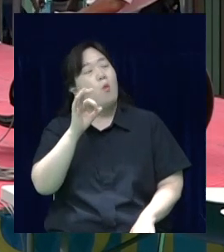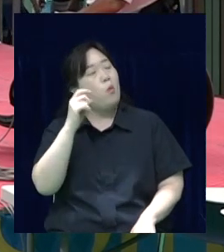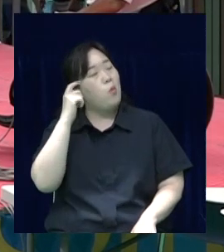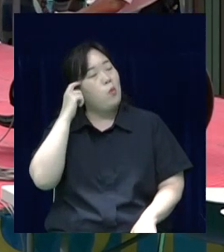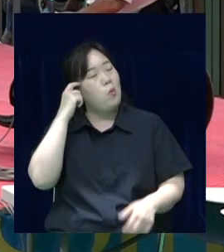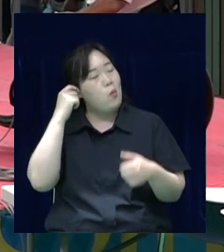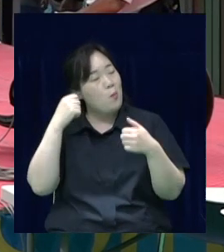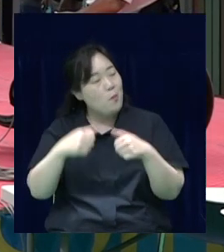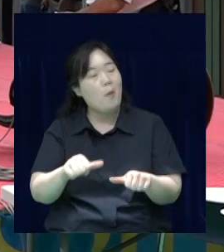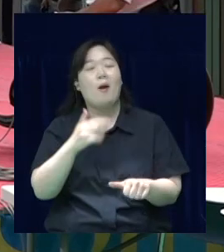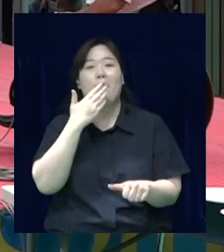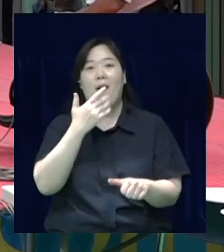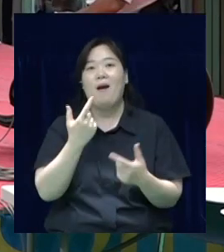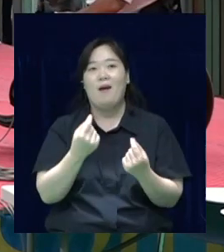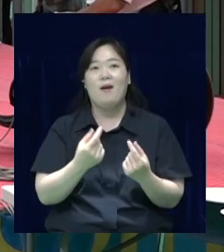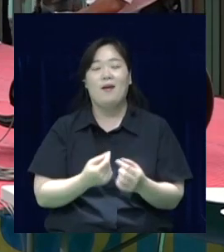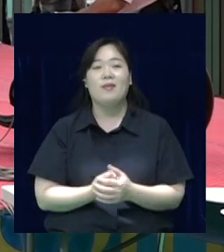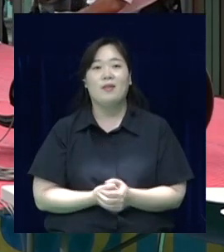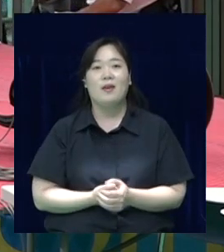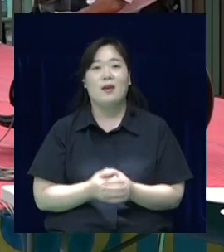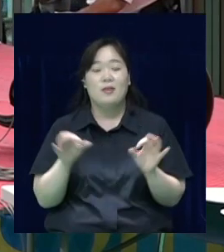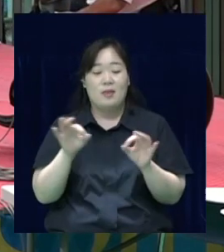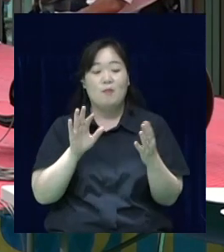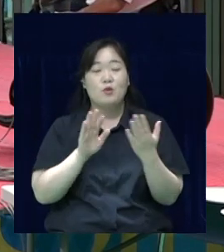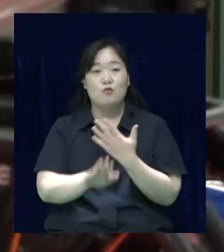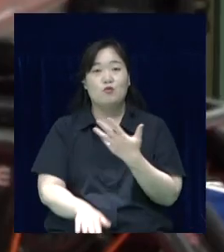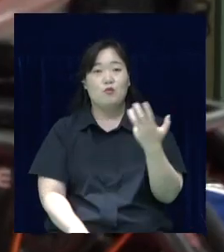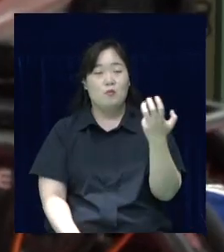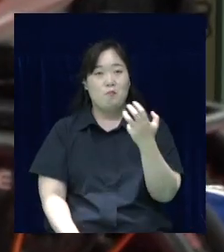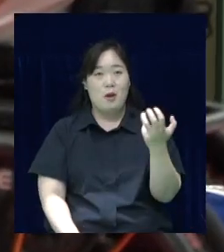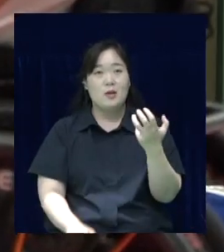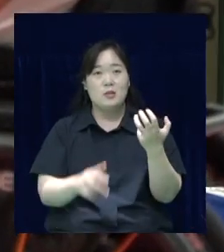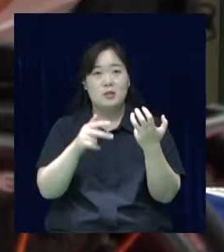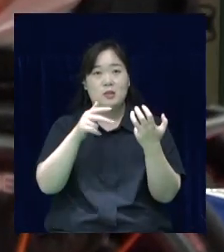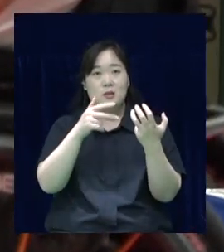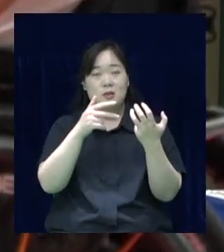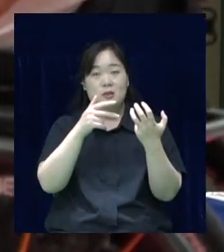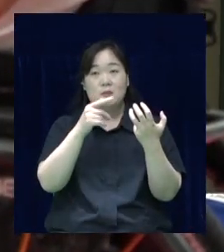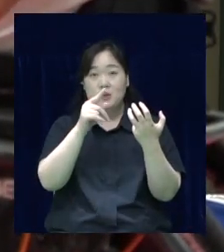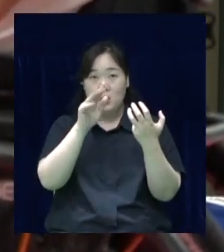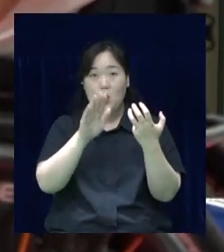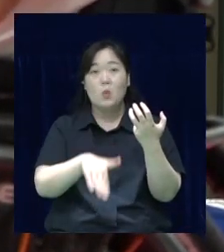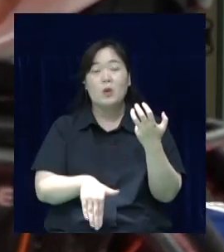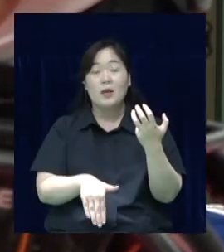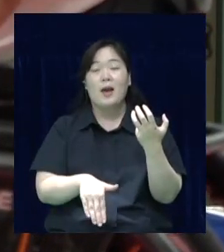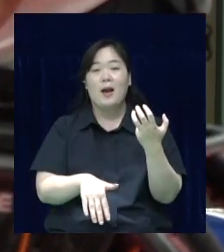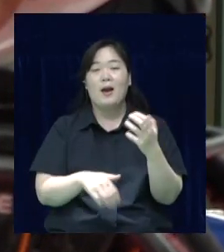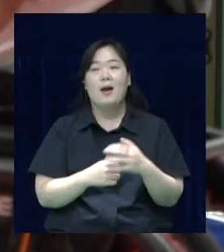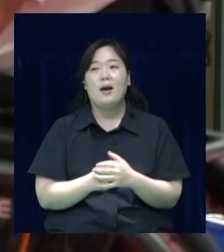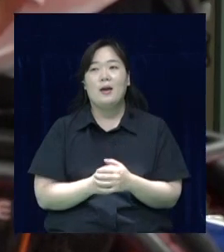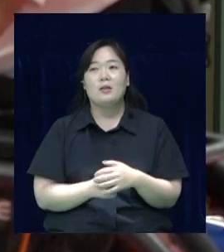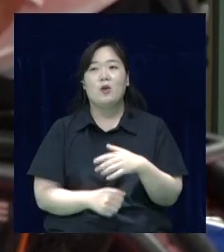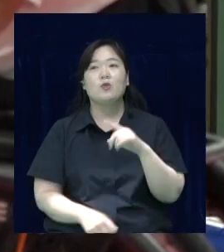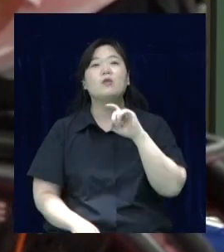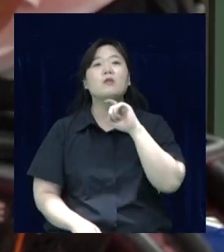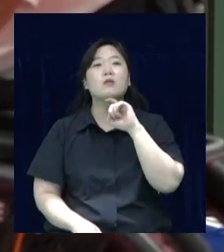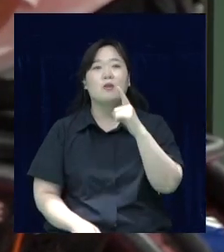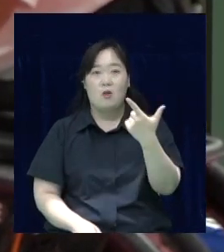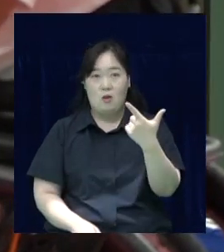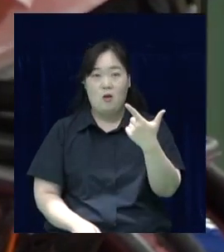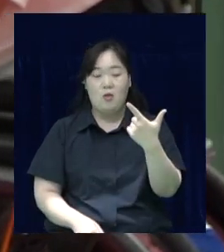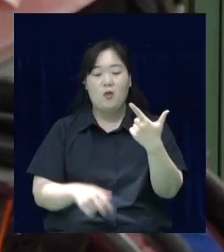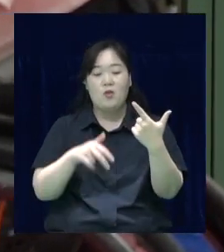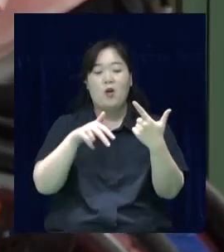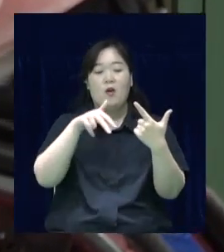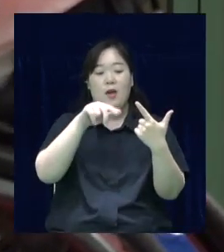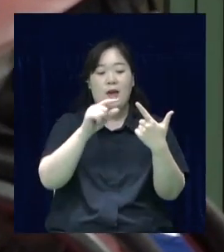생각을 해보게 했습니다. 그리고 잠시 후에 또 80kg 이하 체급에서는 이 16살인 이 정금산